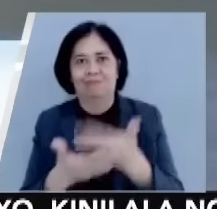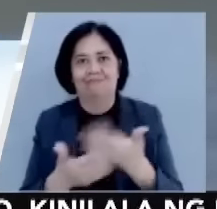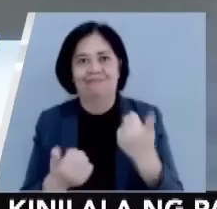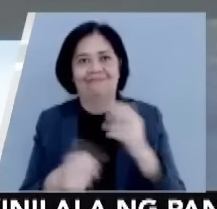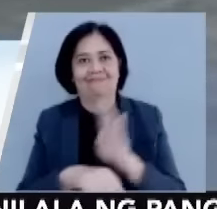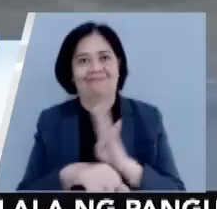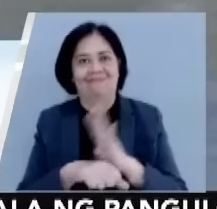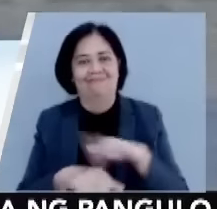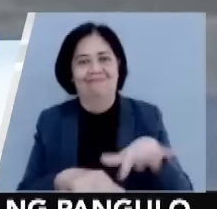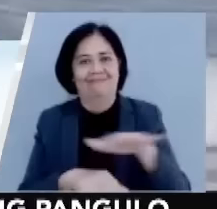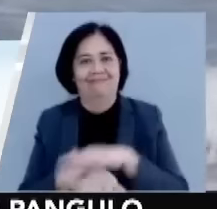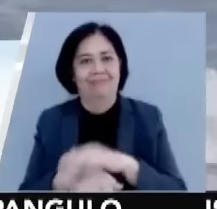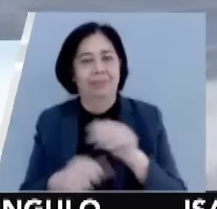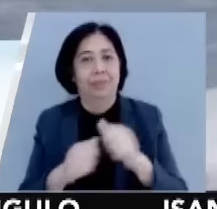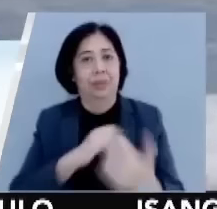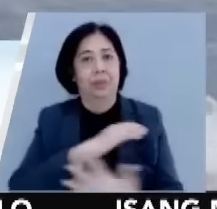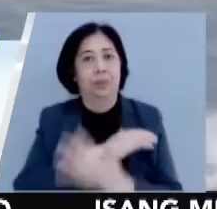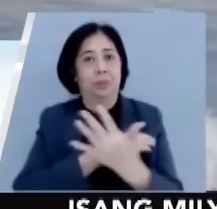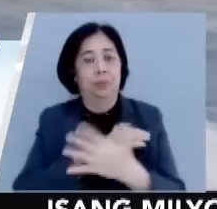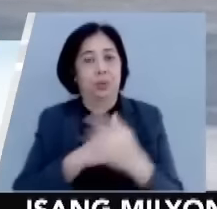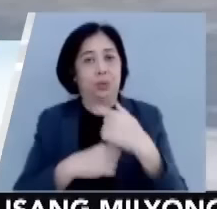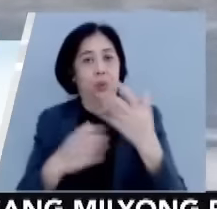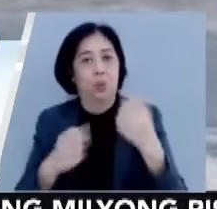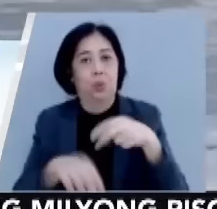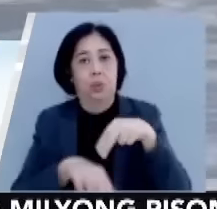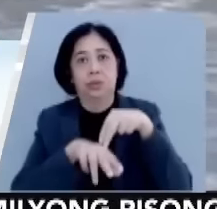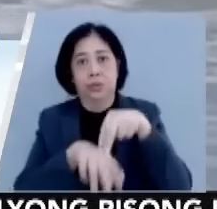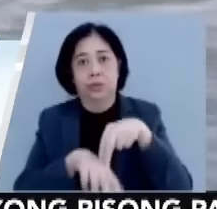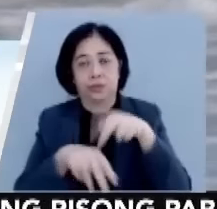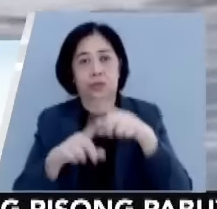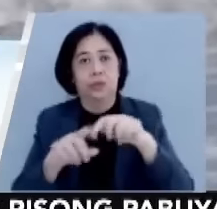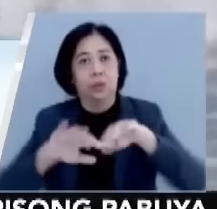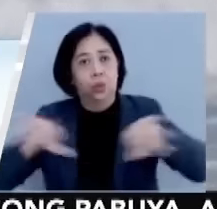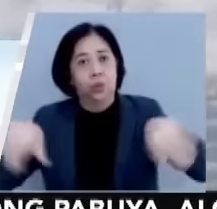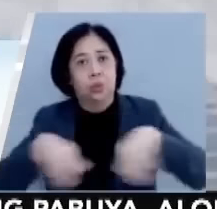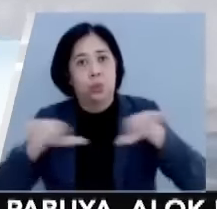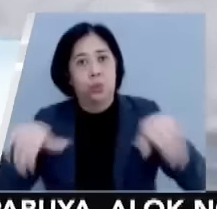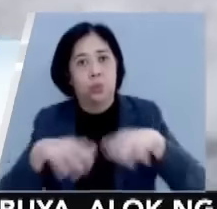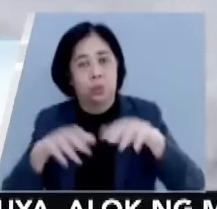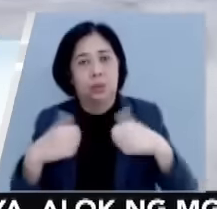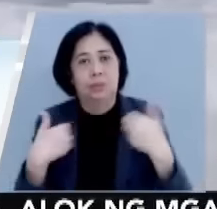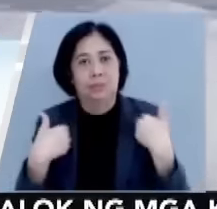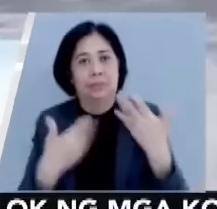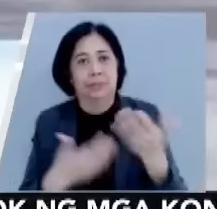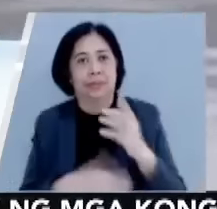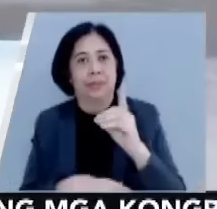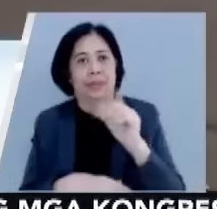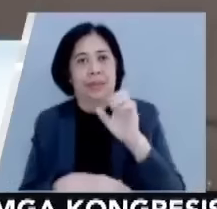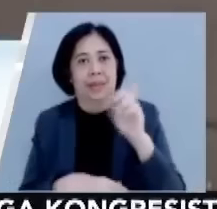Pati ang beach para sa mga gustong mag-surfing at mag-swimming sa munisipalidad ng Daet.